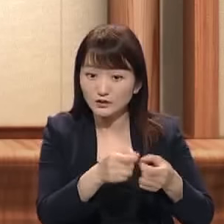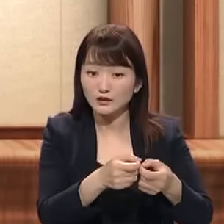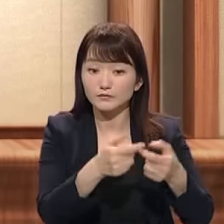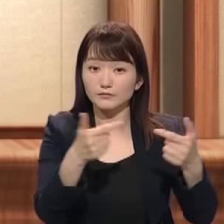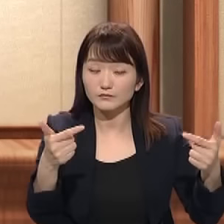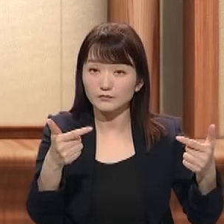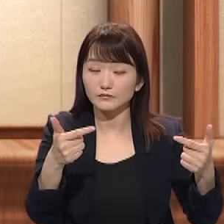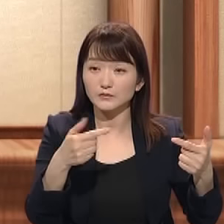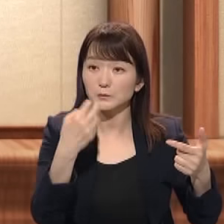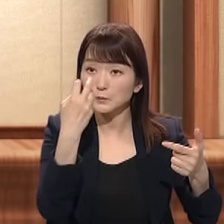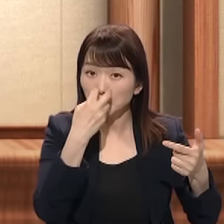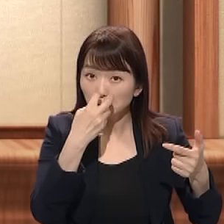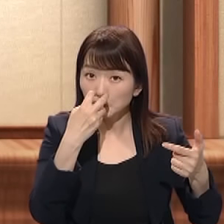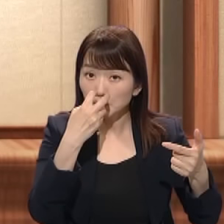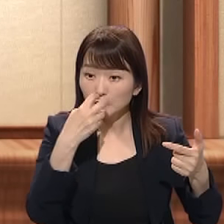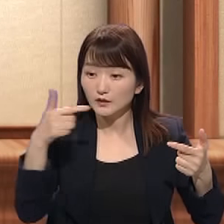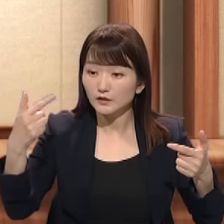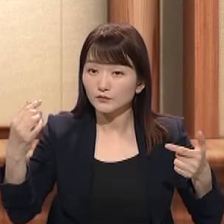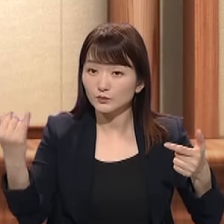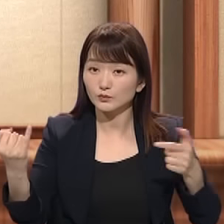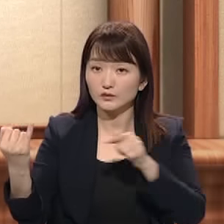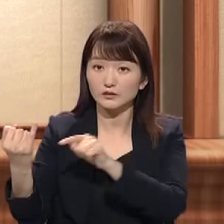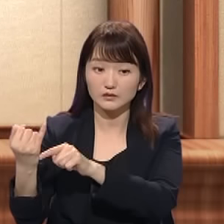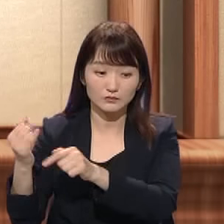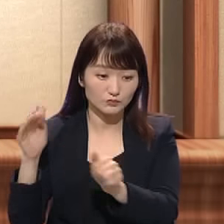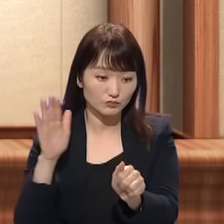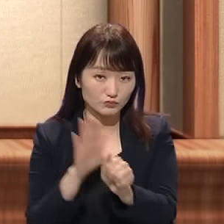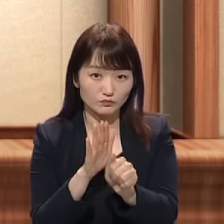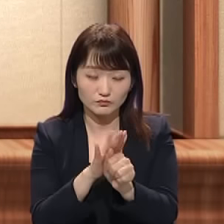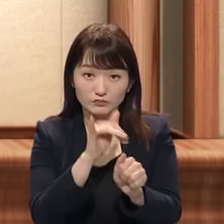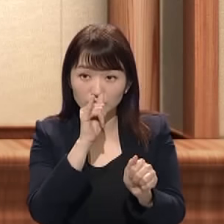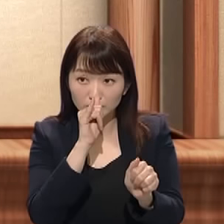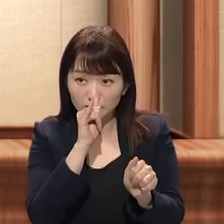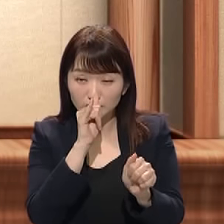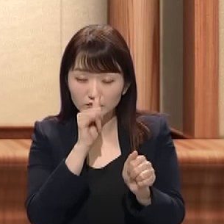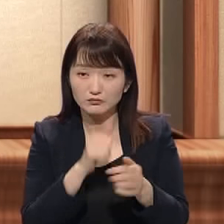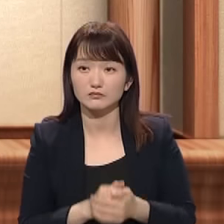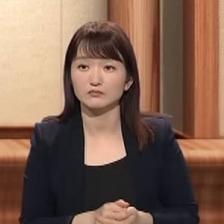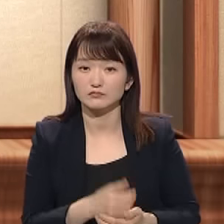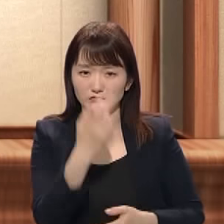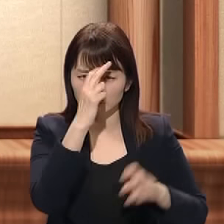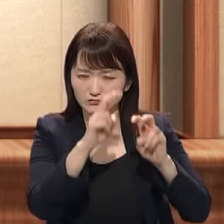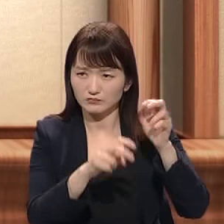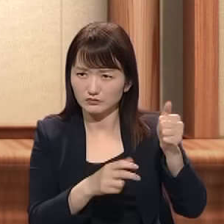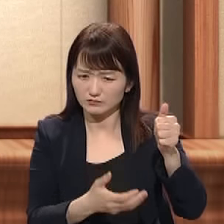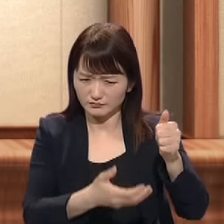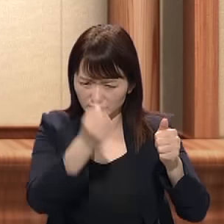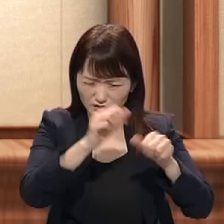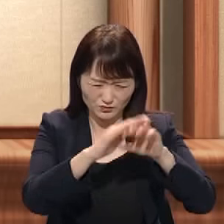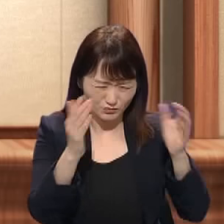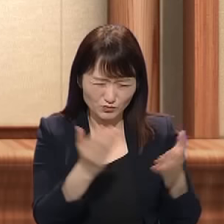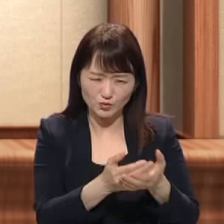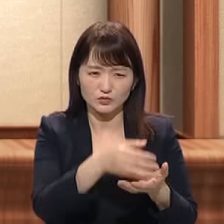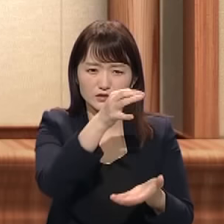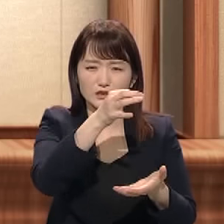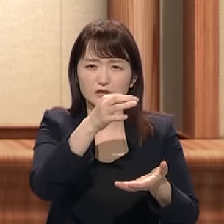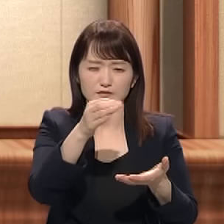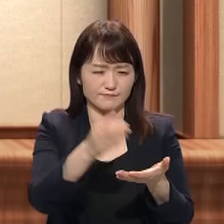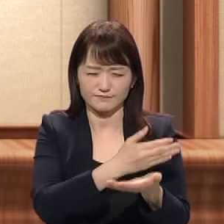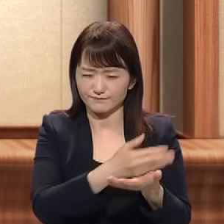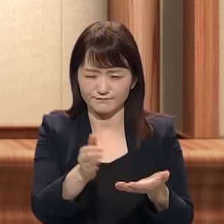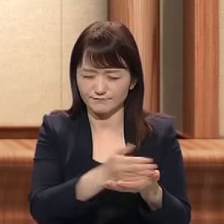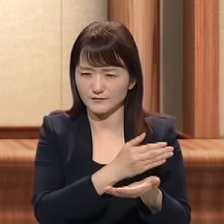그 관리되는데도 이 노소영 관장이 기여한 바가 있다. 그러니까 최 회장이 가진 모든 재산을 다 나눠 가자라고